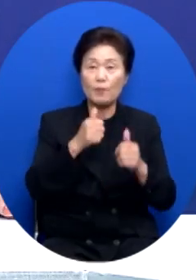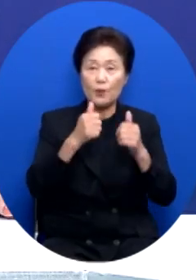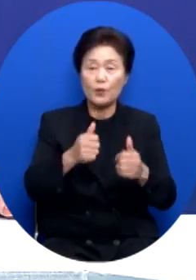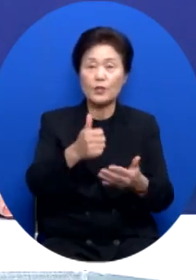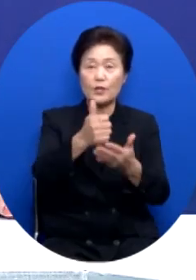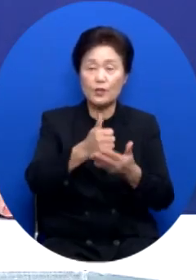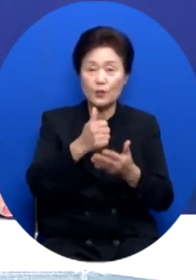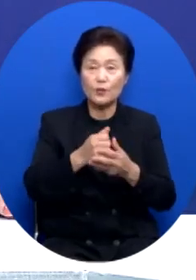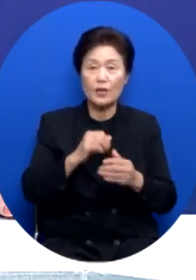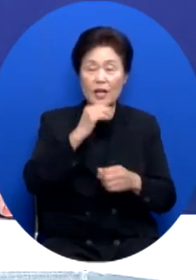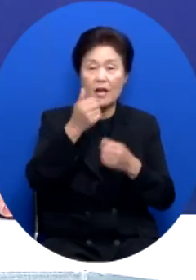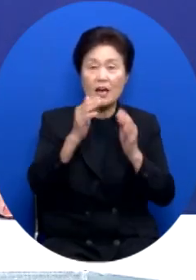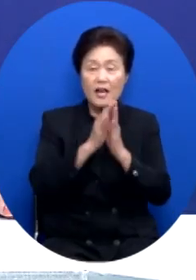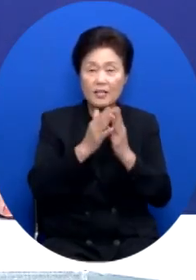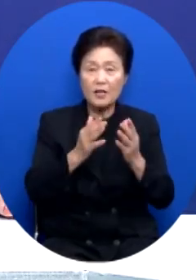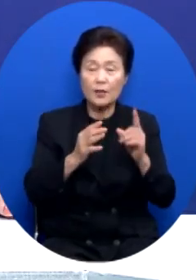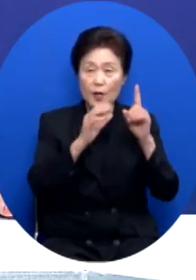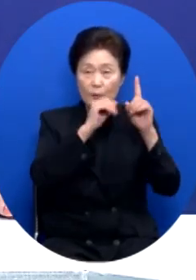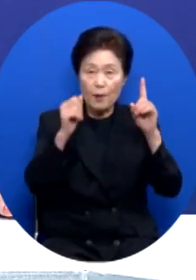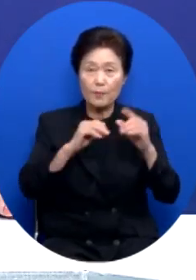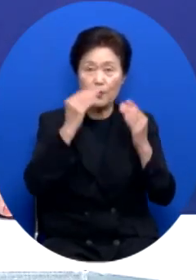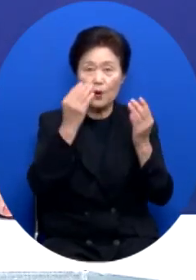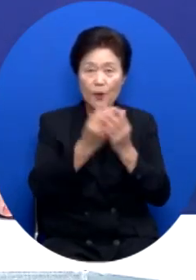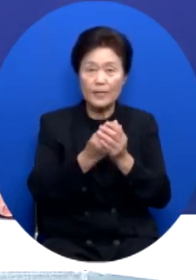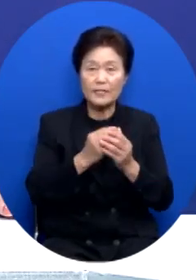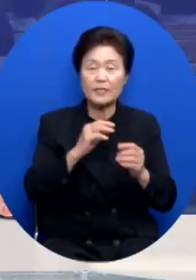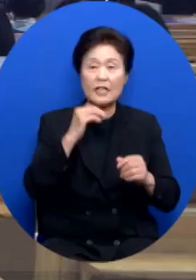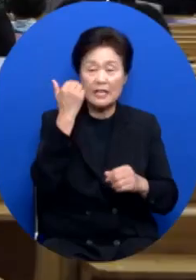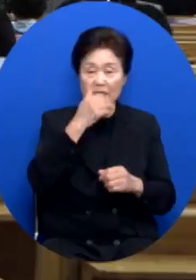무와 성혁명 교육에 관한 세미나를